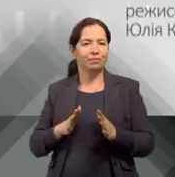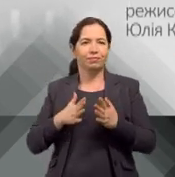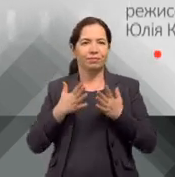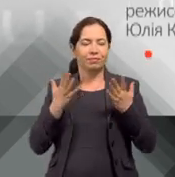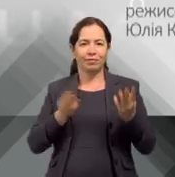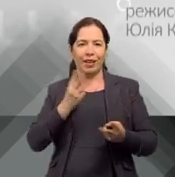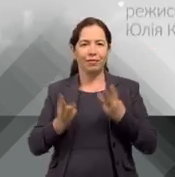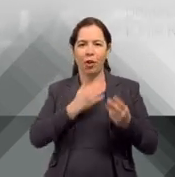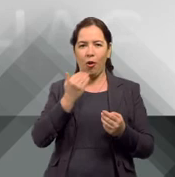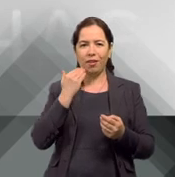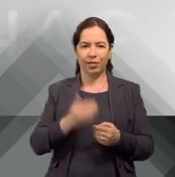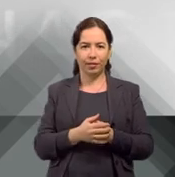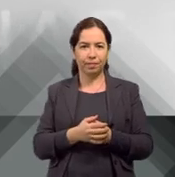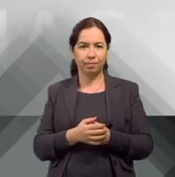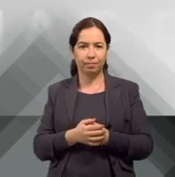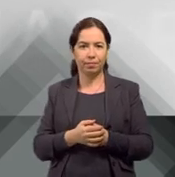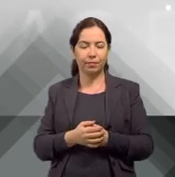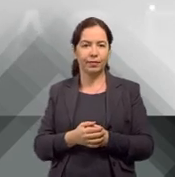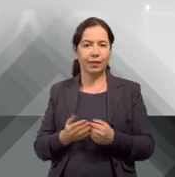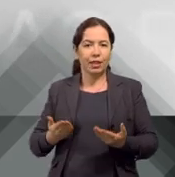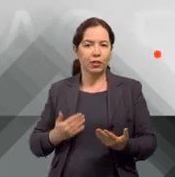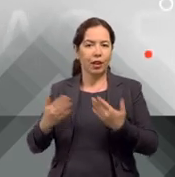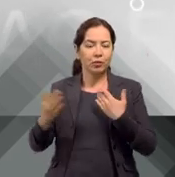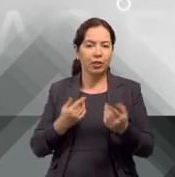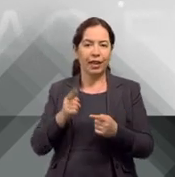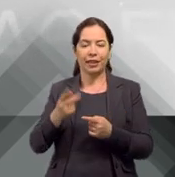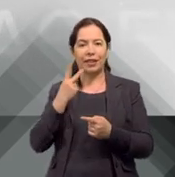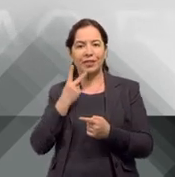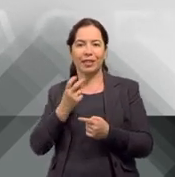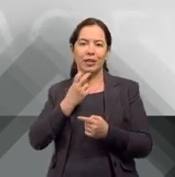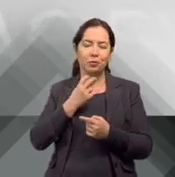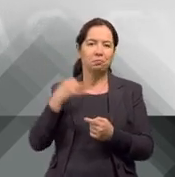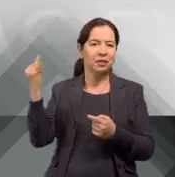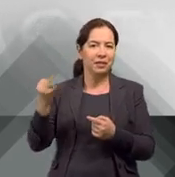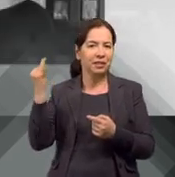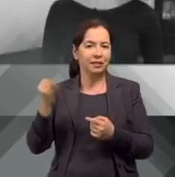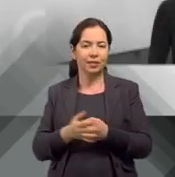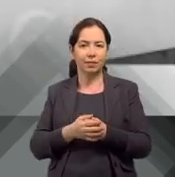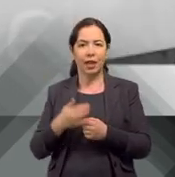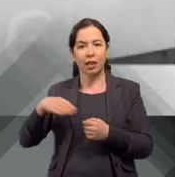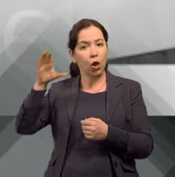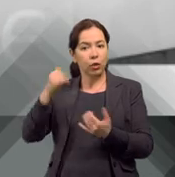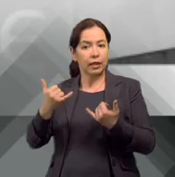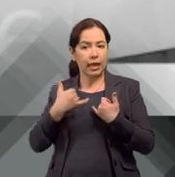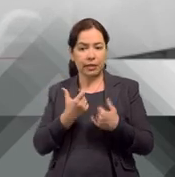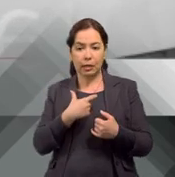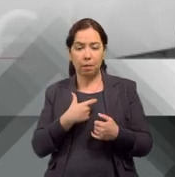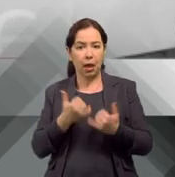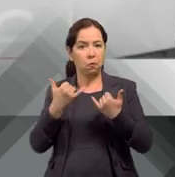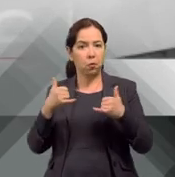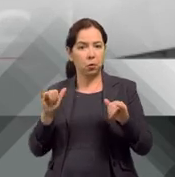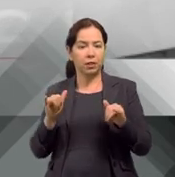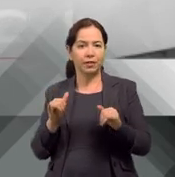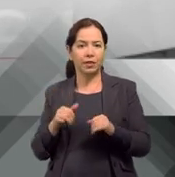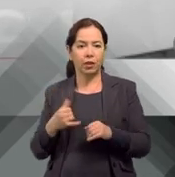эмоций. Живое общение – это всегда юмор, это всегда интересно. Я услышала для себя удивительно,